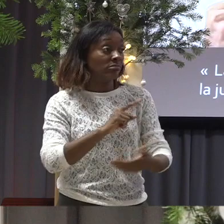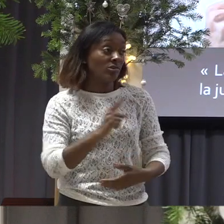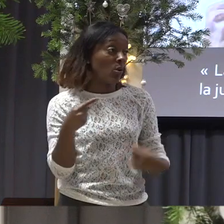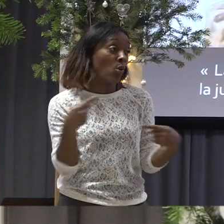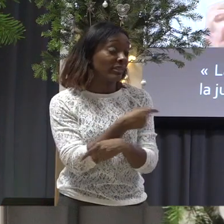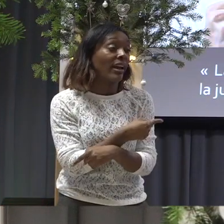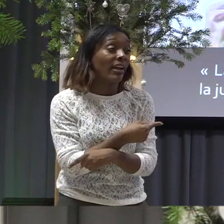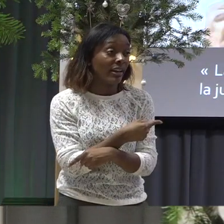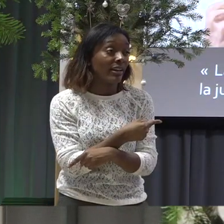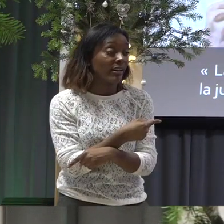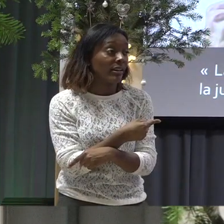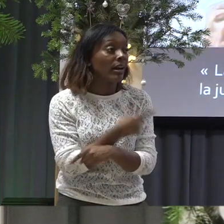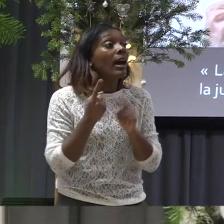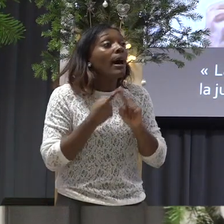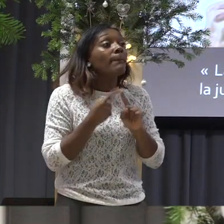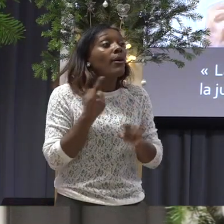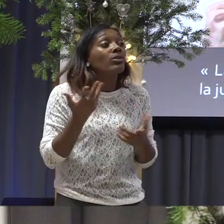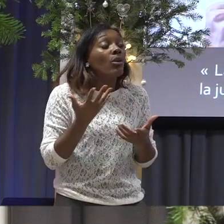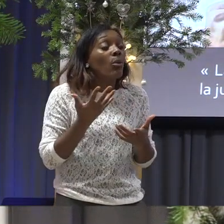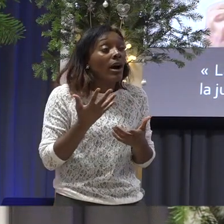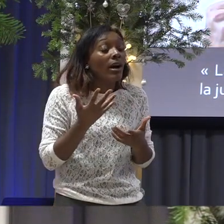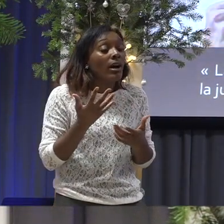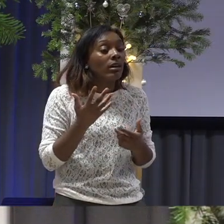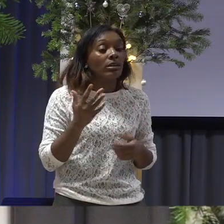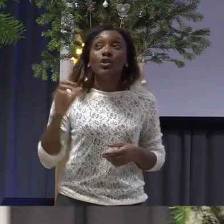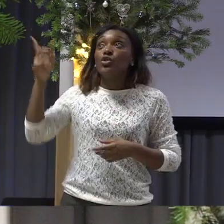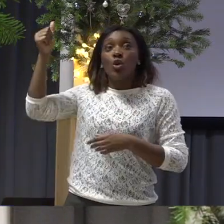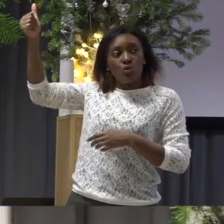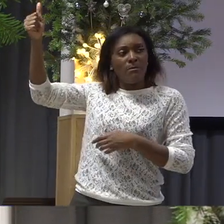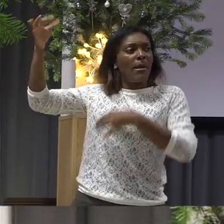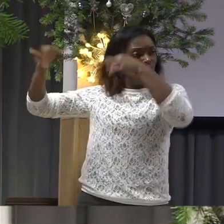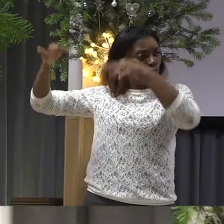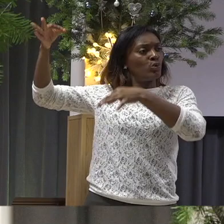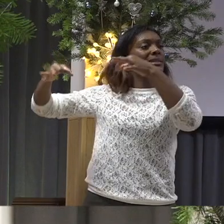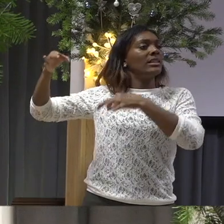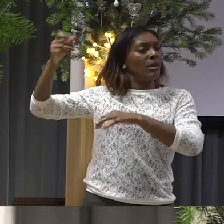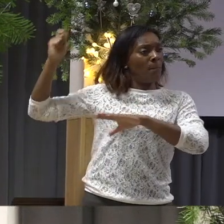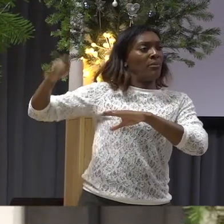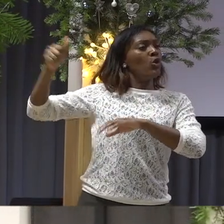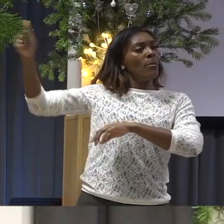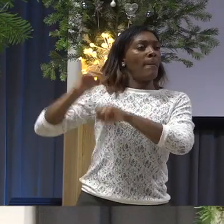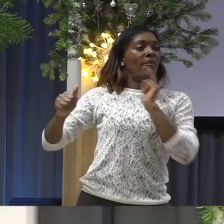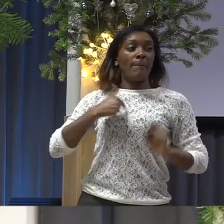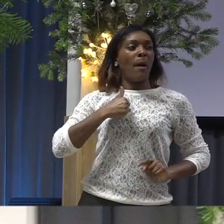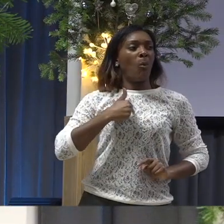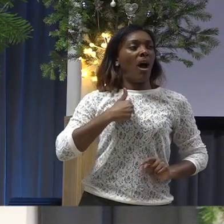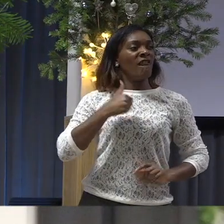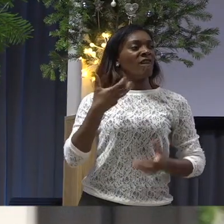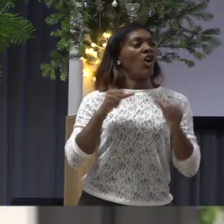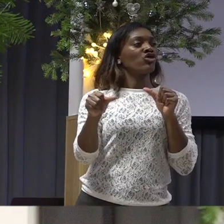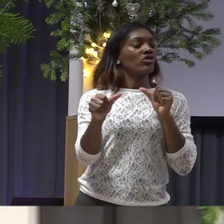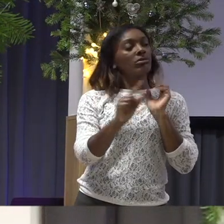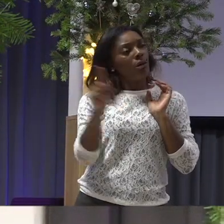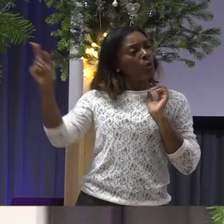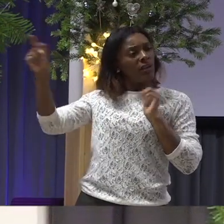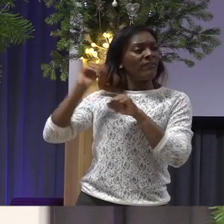Le plus important, c'est que Dieu réalise sa justice. Le texte que nous avons lu de Daniel nous parle d'un homme, d'un